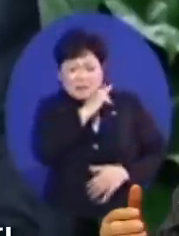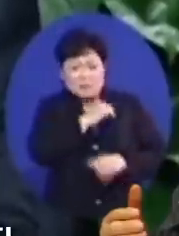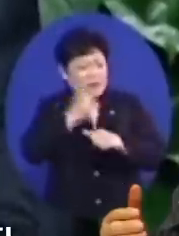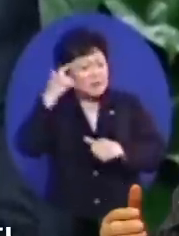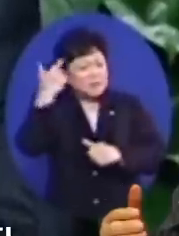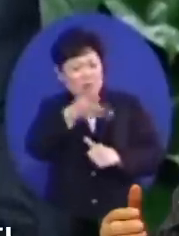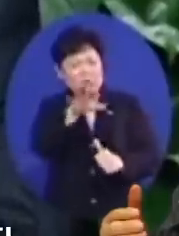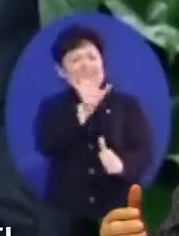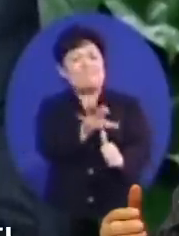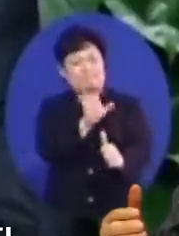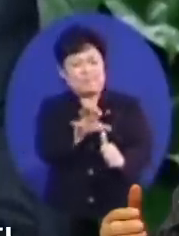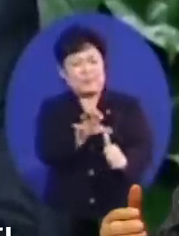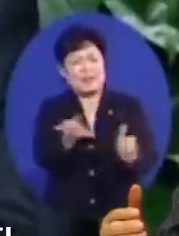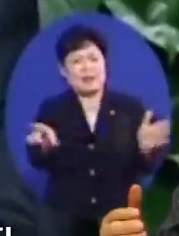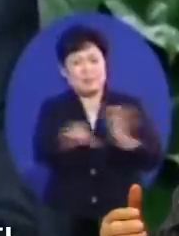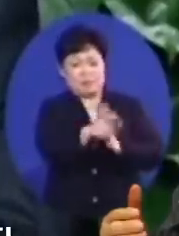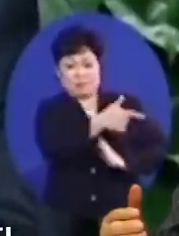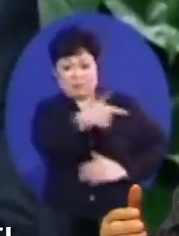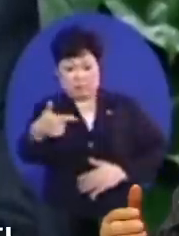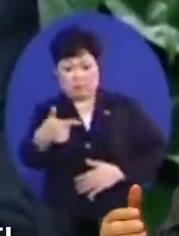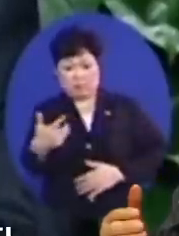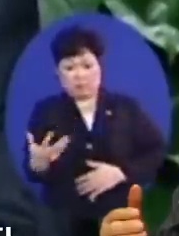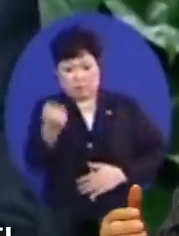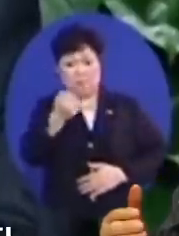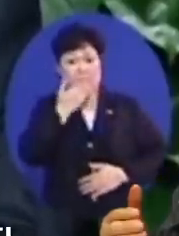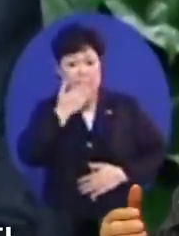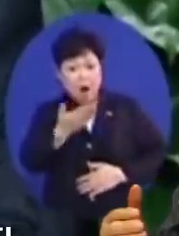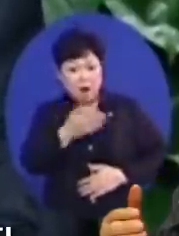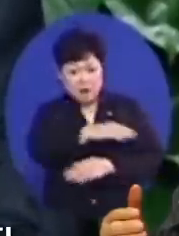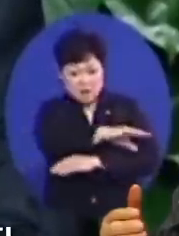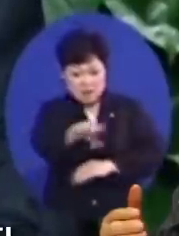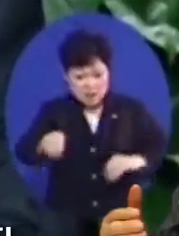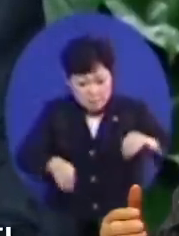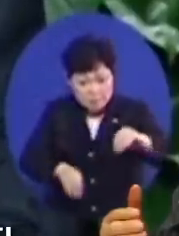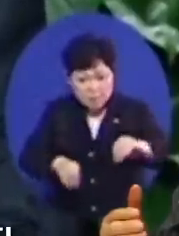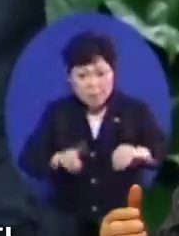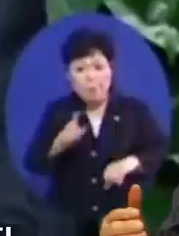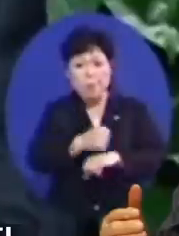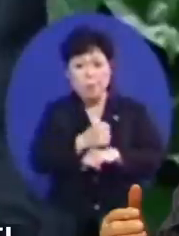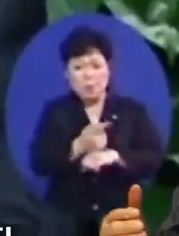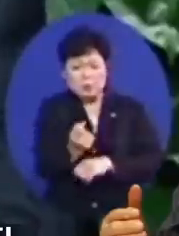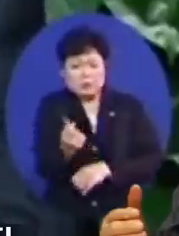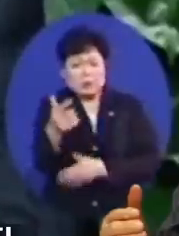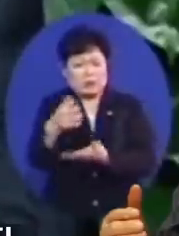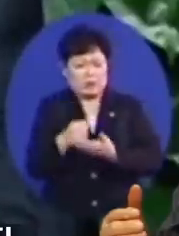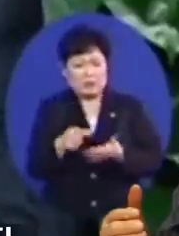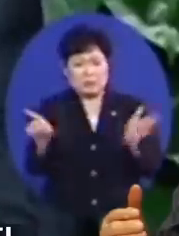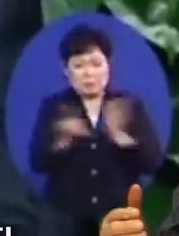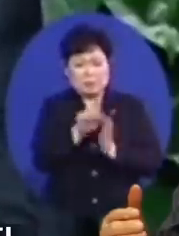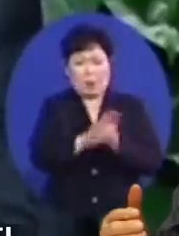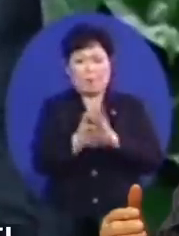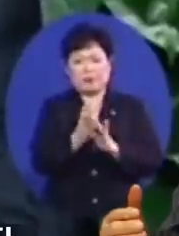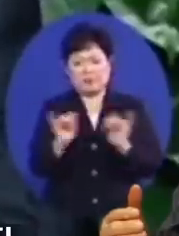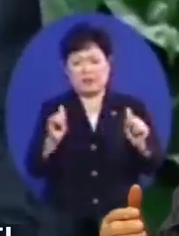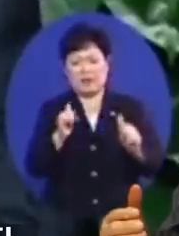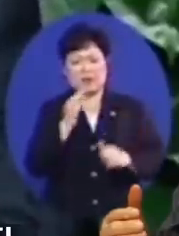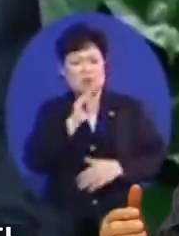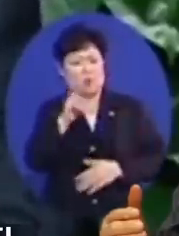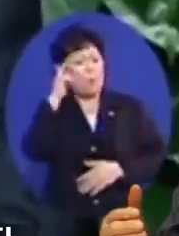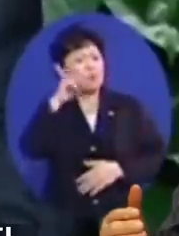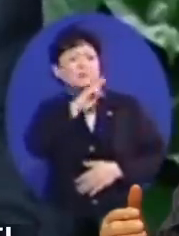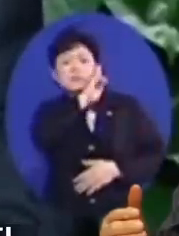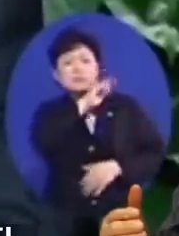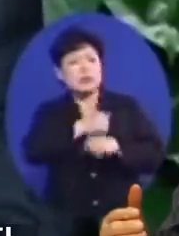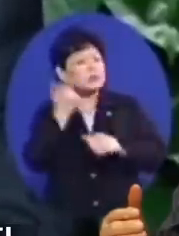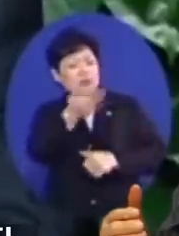것은 믿음을 크게 가질 수 있는데도 불구하고 일부러 적게 가진 것입니다. 믿음이 없는 자여 왜 의심하였느냐